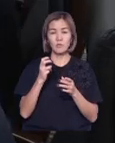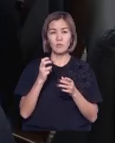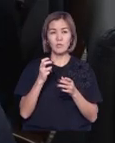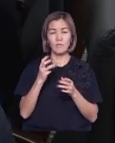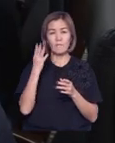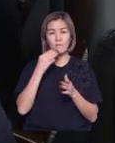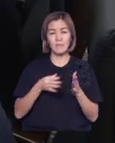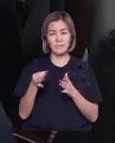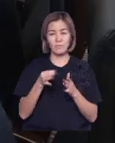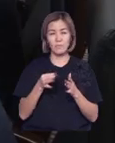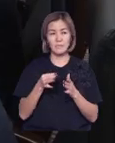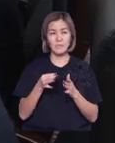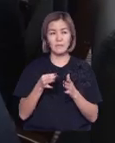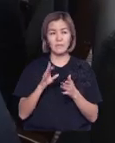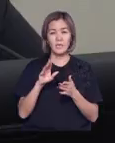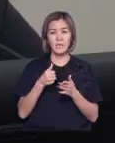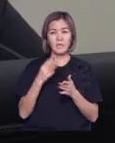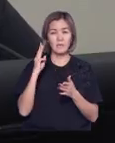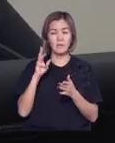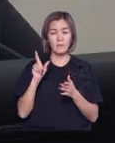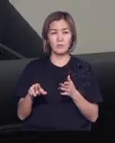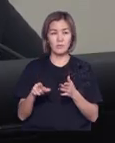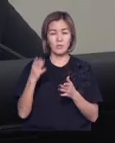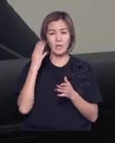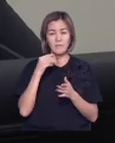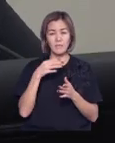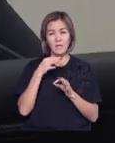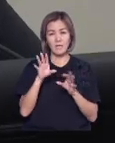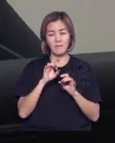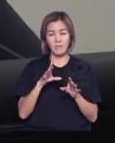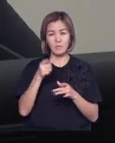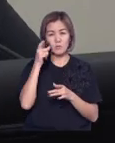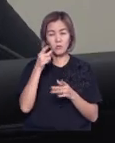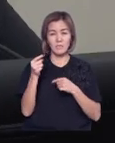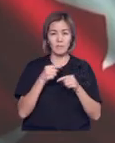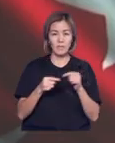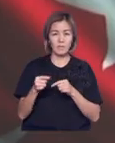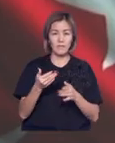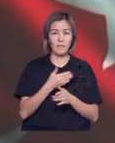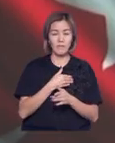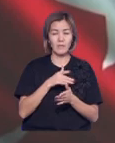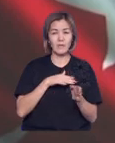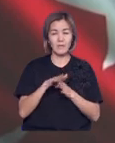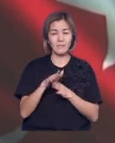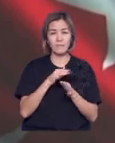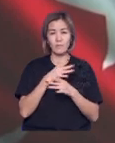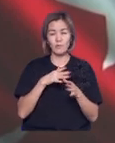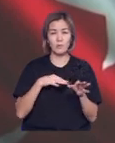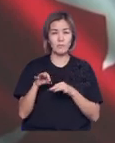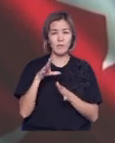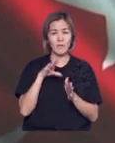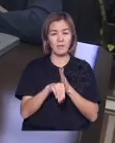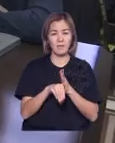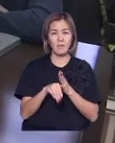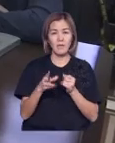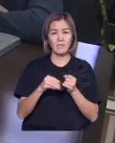находятся в Алматинской области. Генеральный консул Турции в Алматы отметил, что турецкие предприниматели намерены реализовать множество инвестпроектов